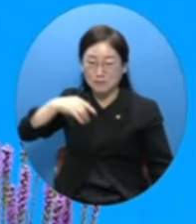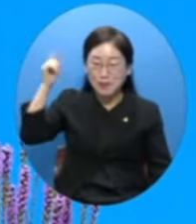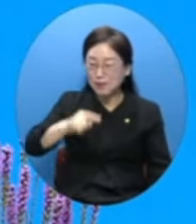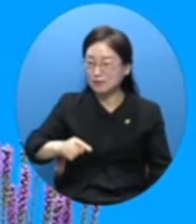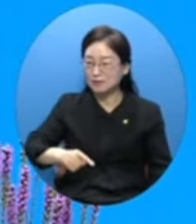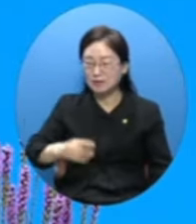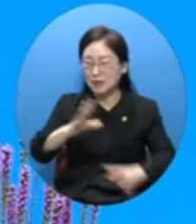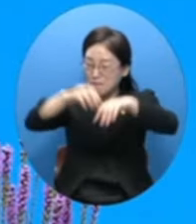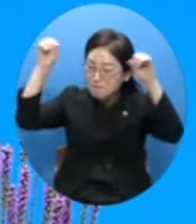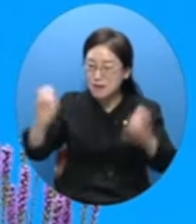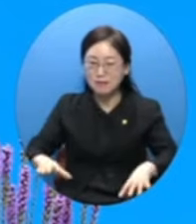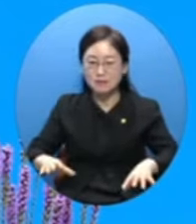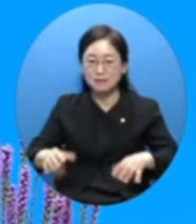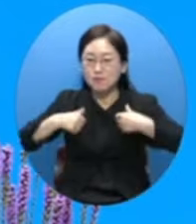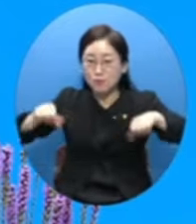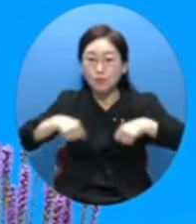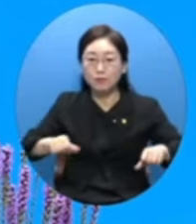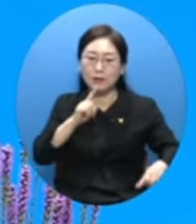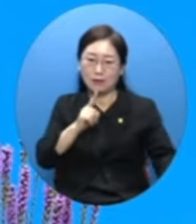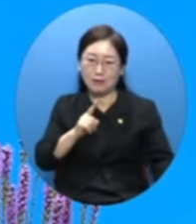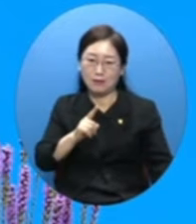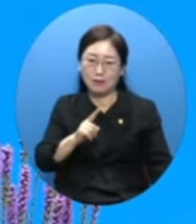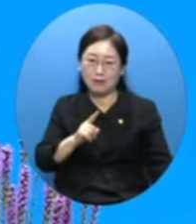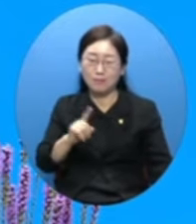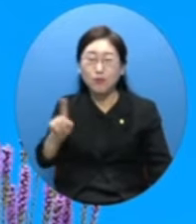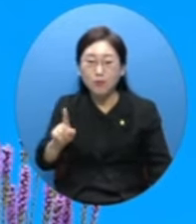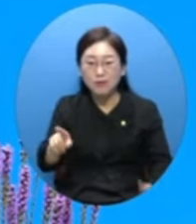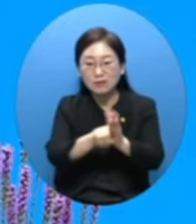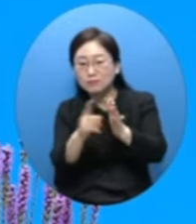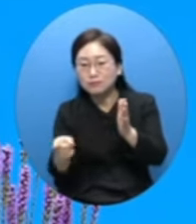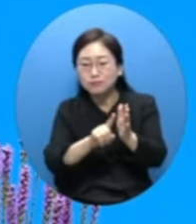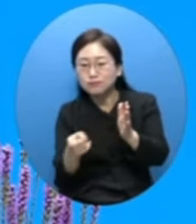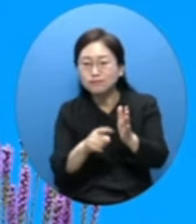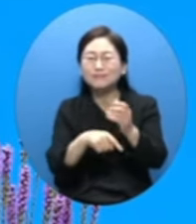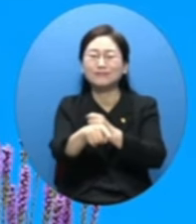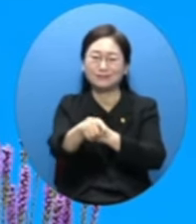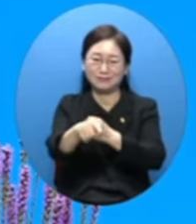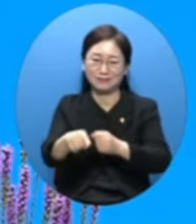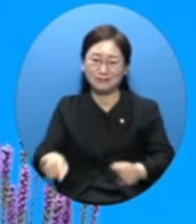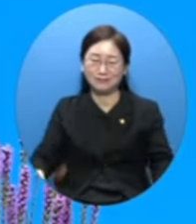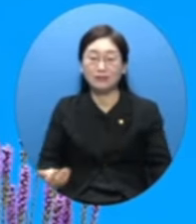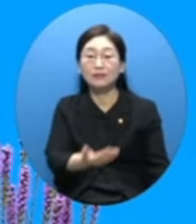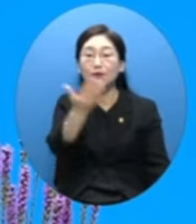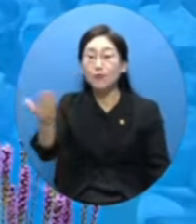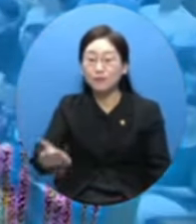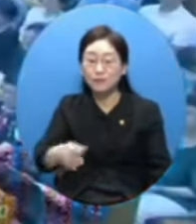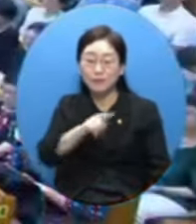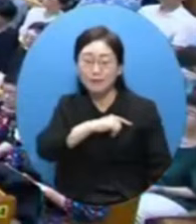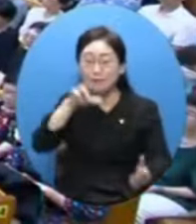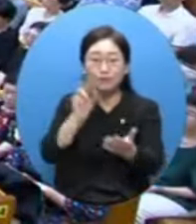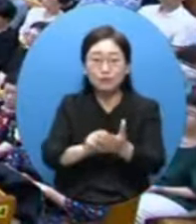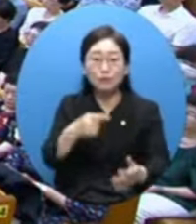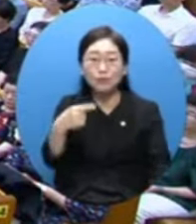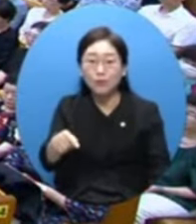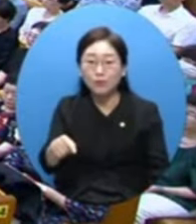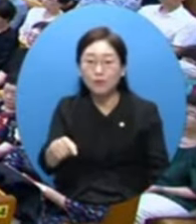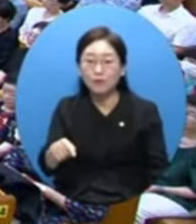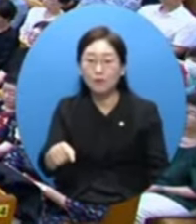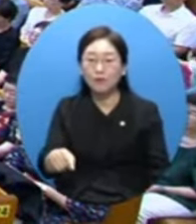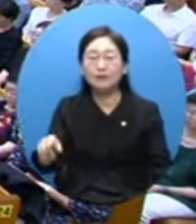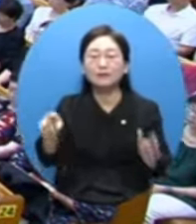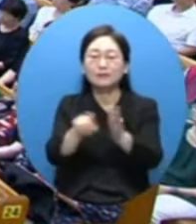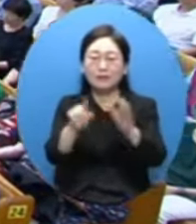에이 다때려치고 간들냅니다 이것은 심지가 경고하지 않은 것입니다 여러분 가장 큰 문제가 무엇인지 아십니까